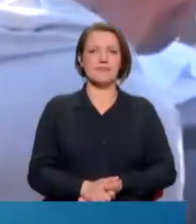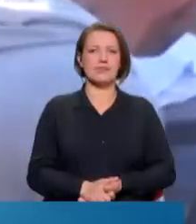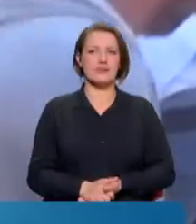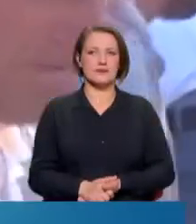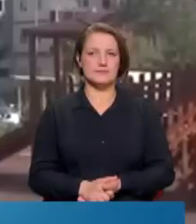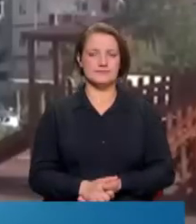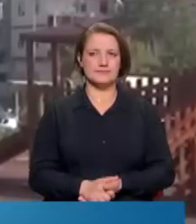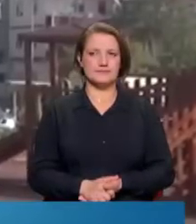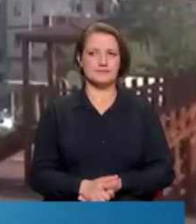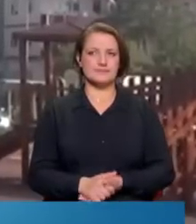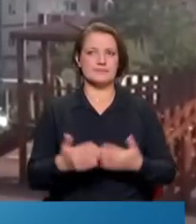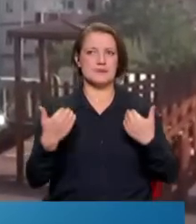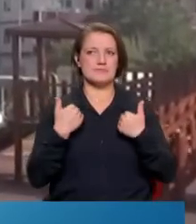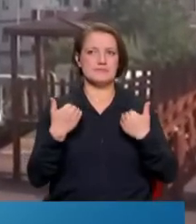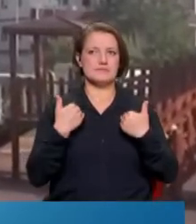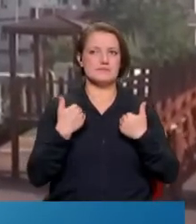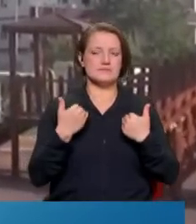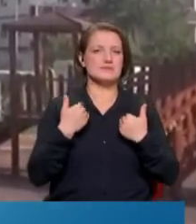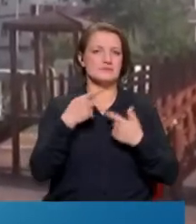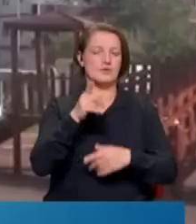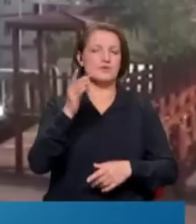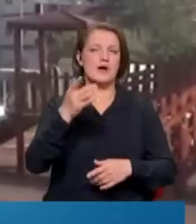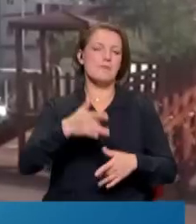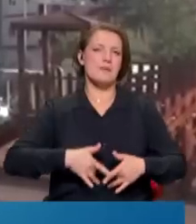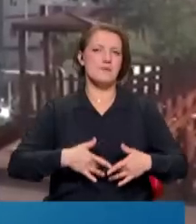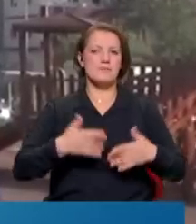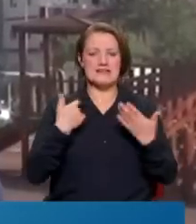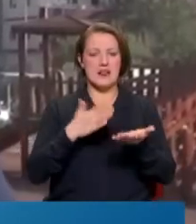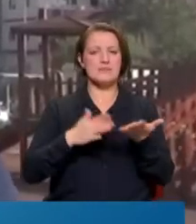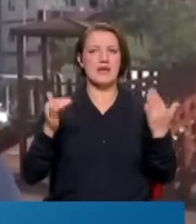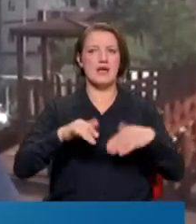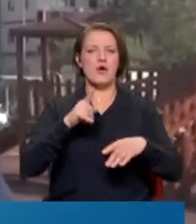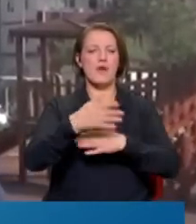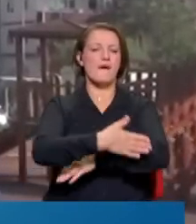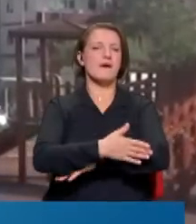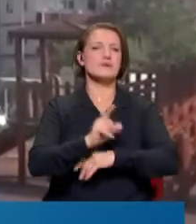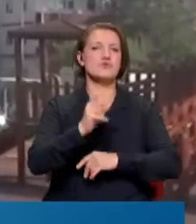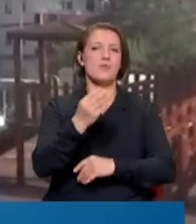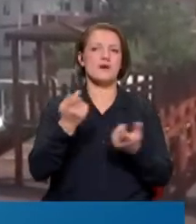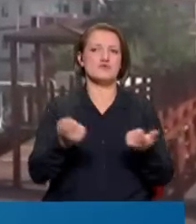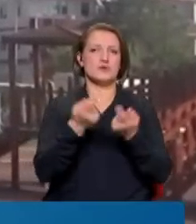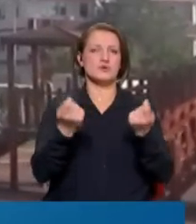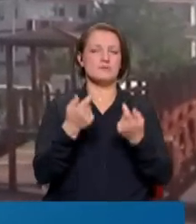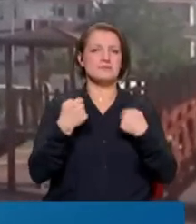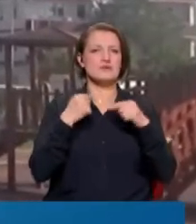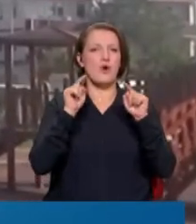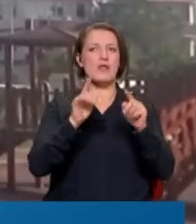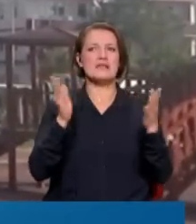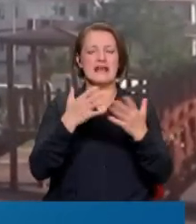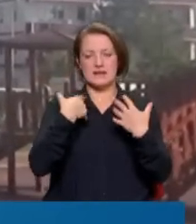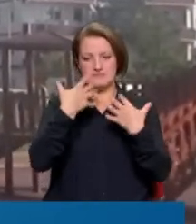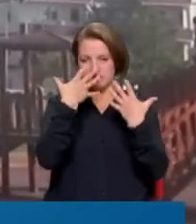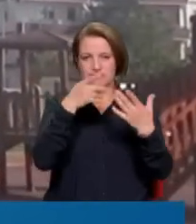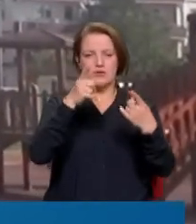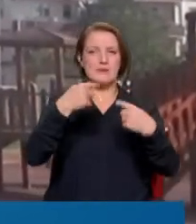ölür Biz de memnunuz onlar da memnun kalıyor elimizden geldiğince biz onlara yardımcı olmaya çalışıyoruz biz onlara ne kadar ilgi